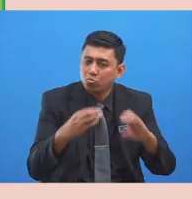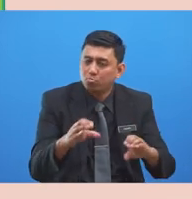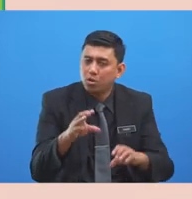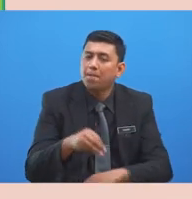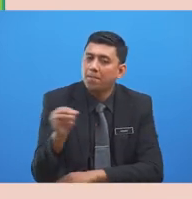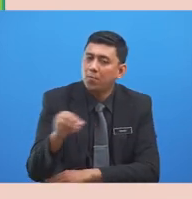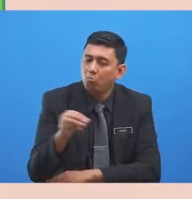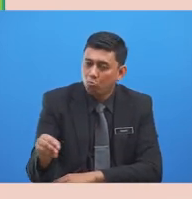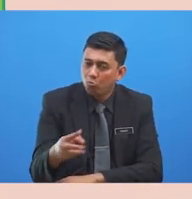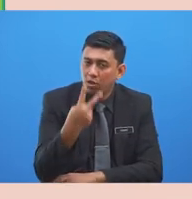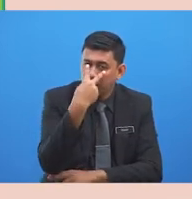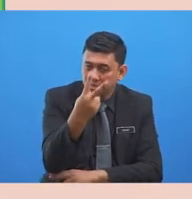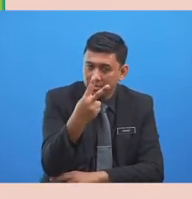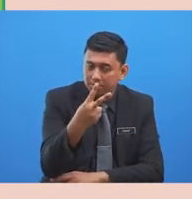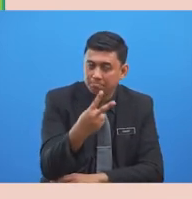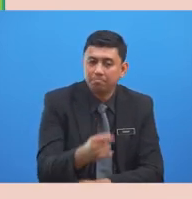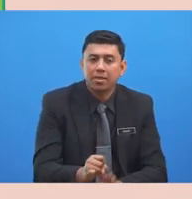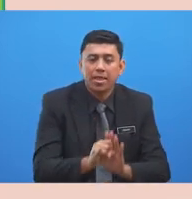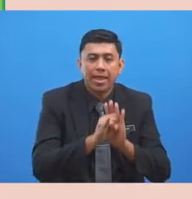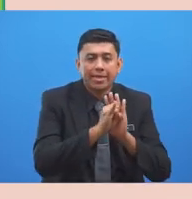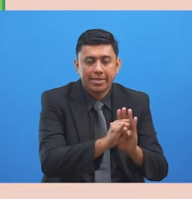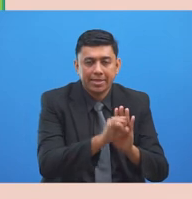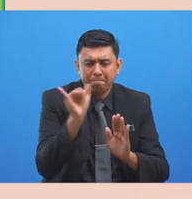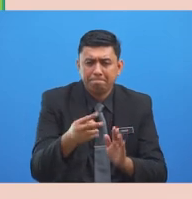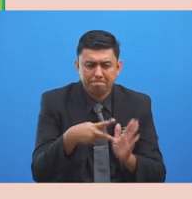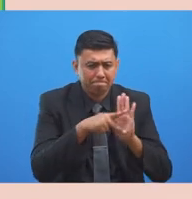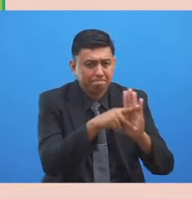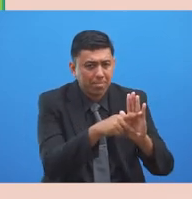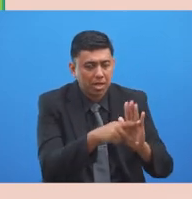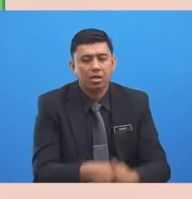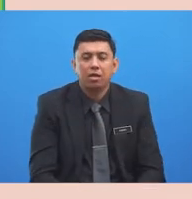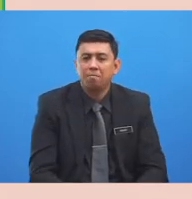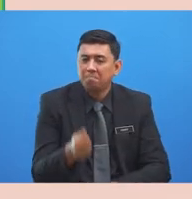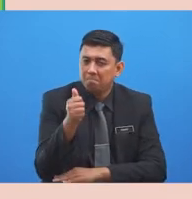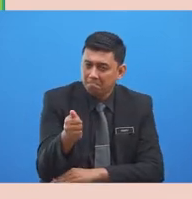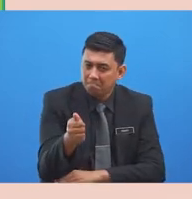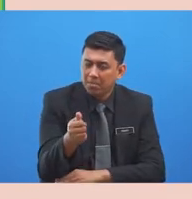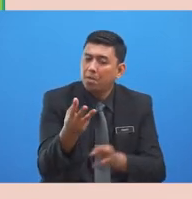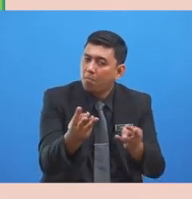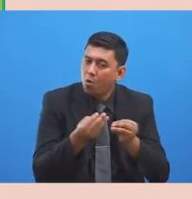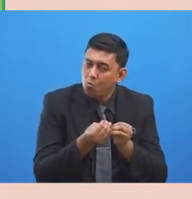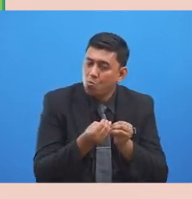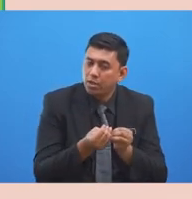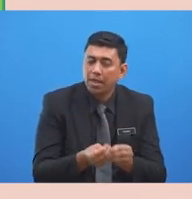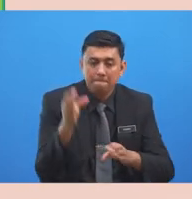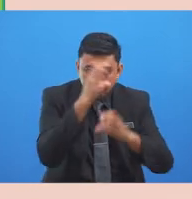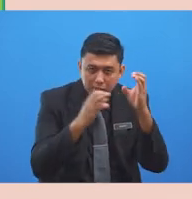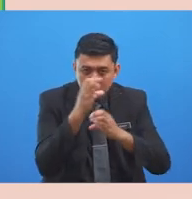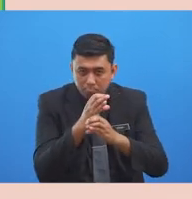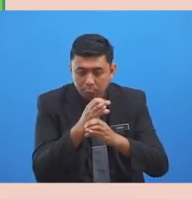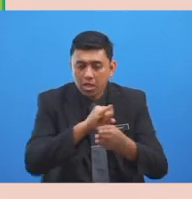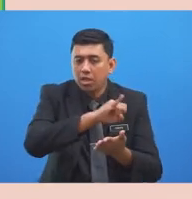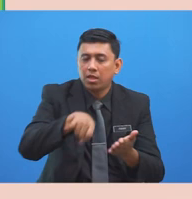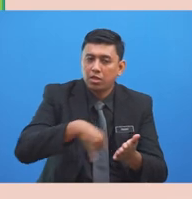Cuba murid-murid lihat iklan yang dipaparkan. Anda dikehendaki